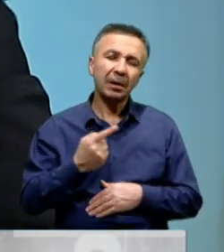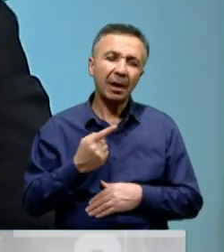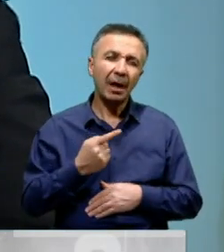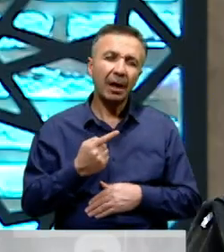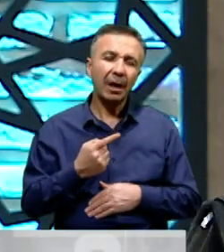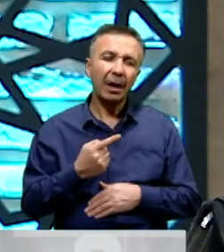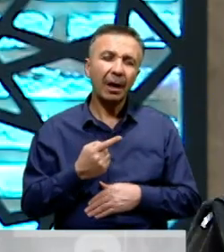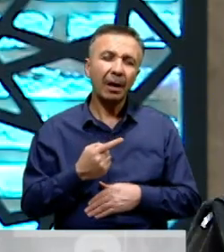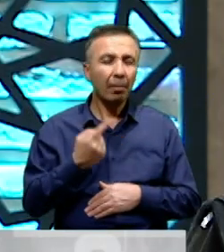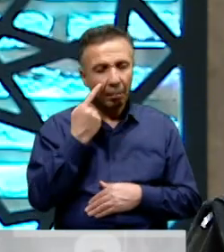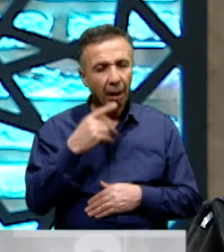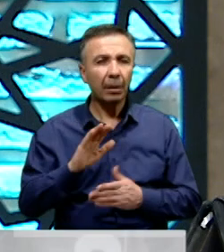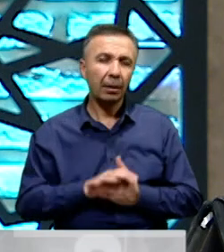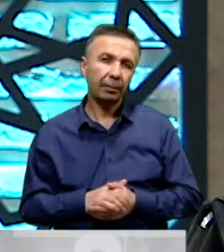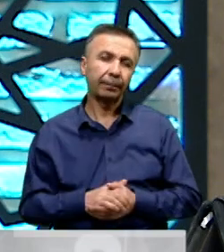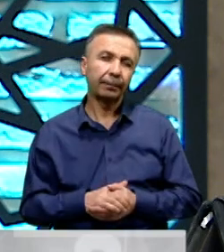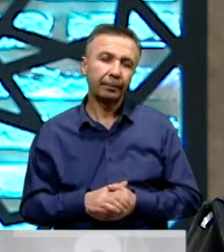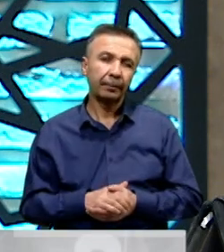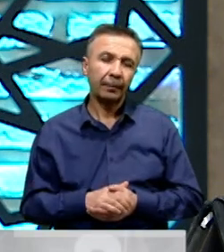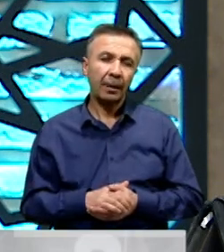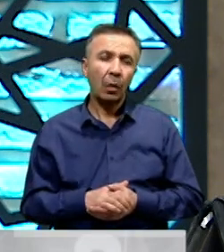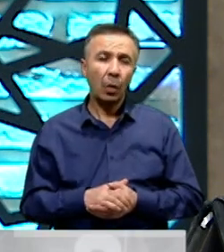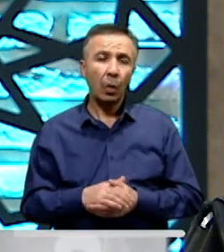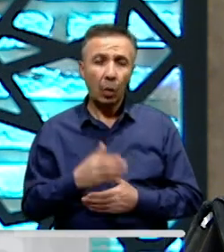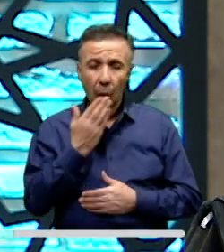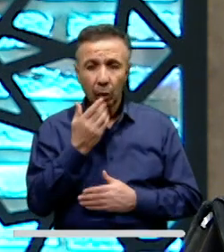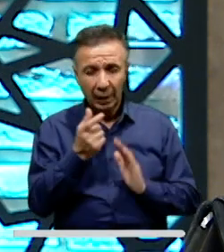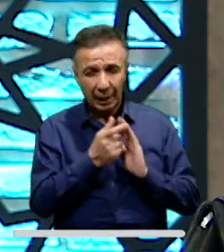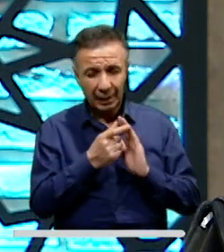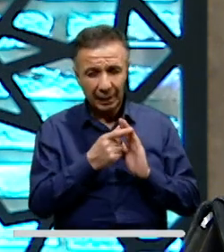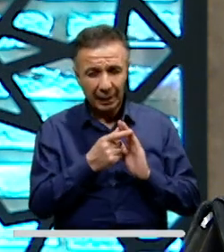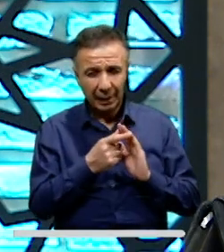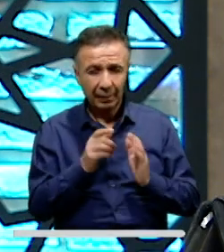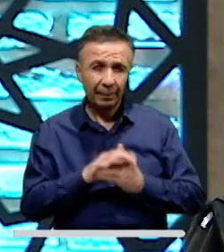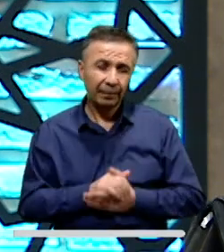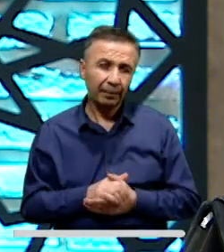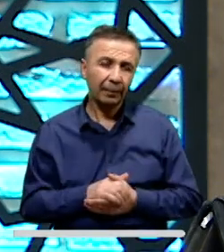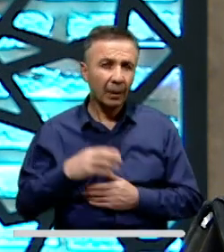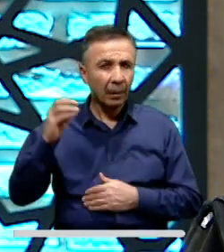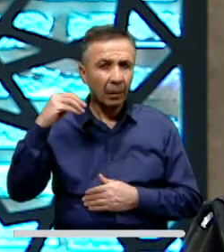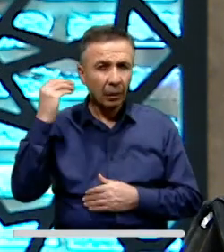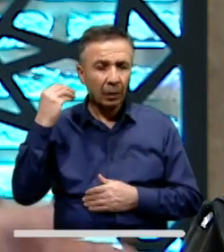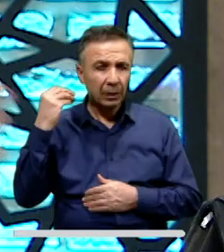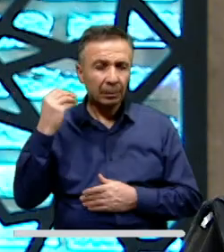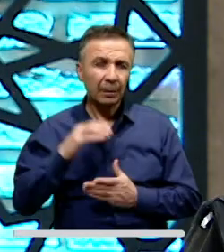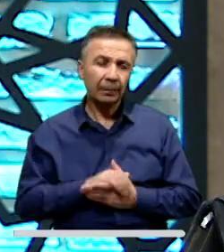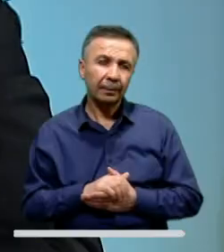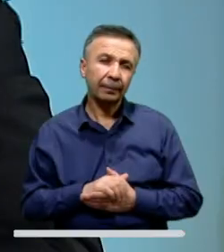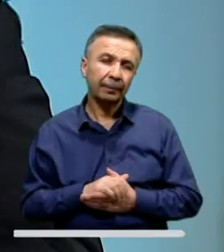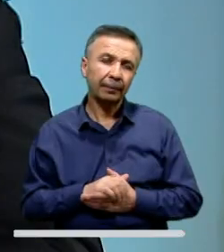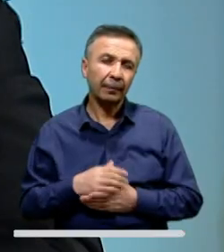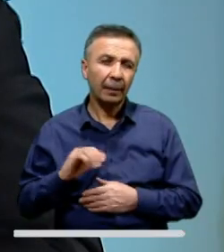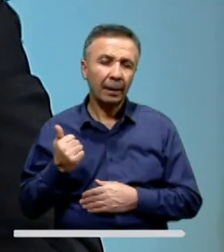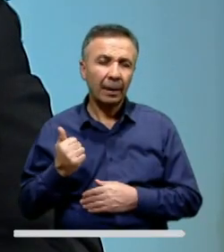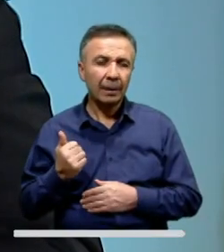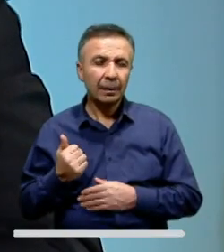olmamalı. Eyvallah. O zaman okuduğunuz ayeti kerime mucibince benim aklıma şu da geldi. Hoca efendiler muhtemelen yarın sabah